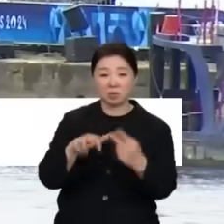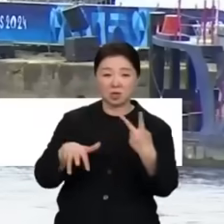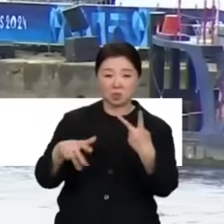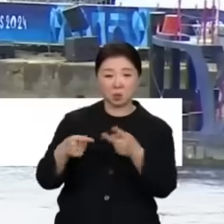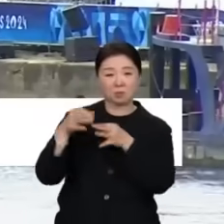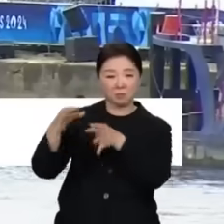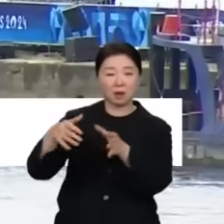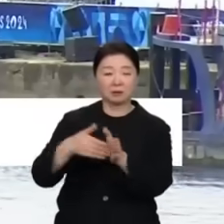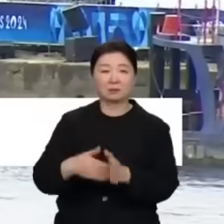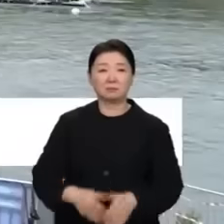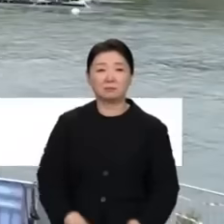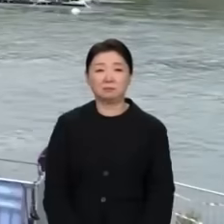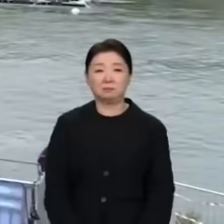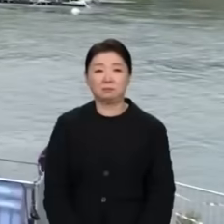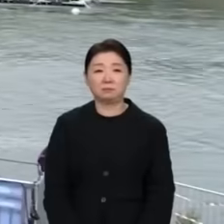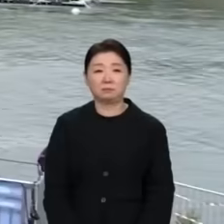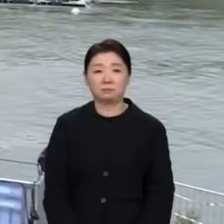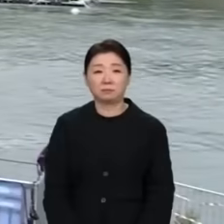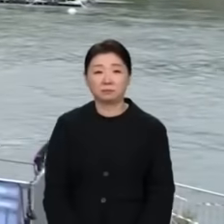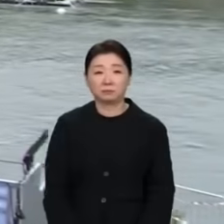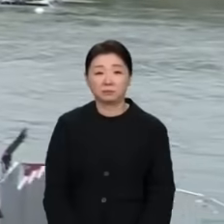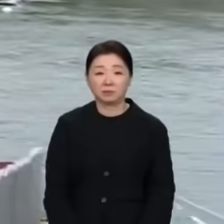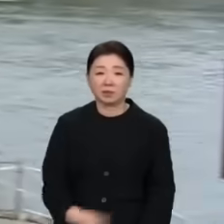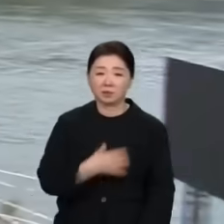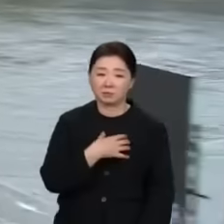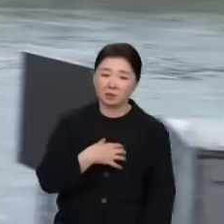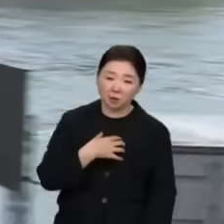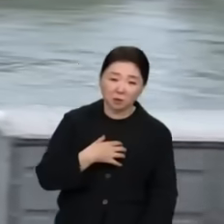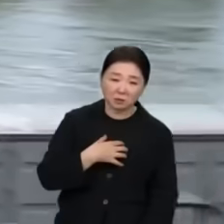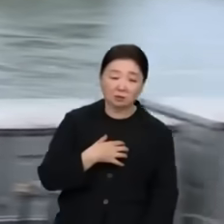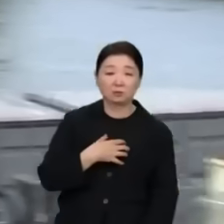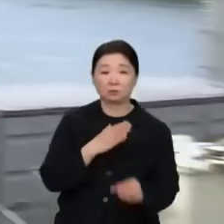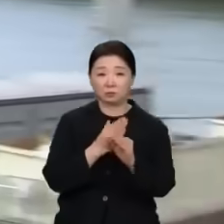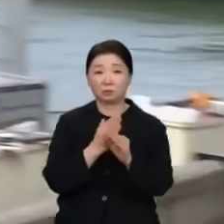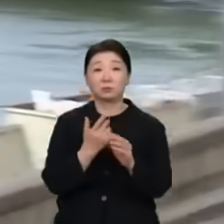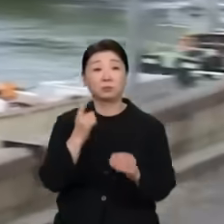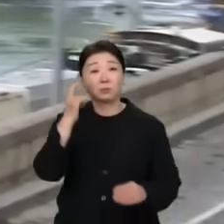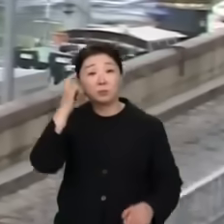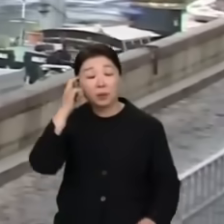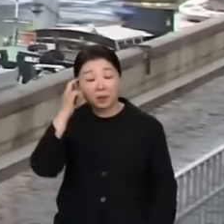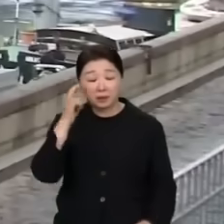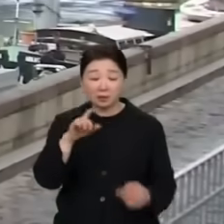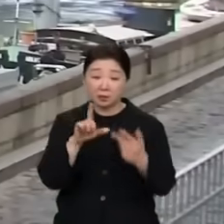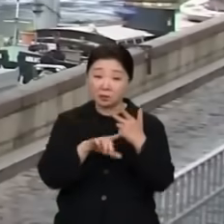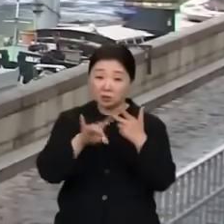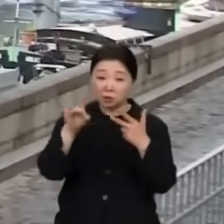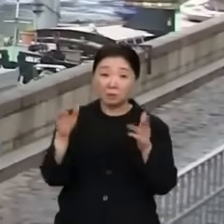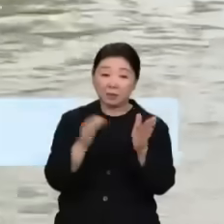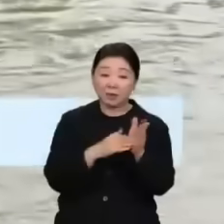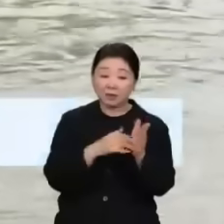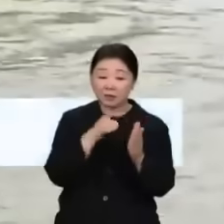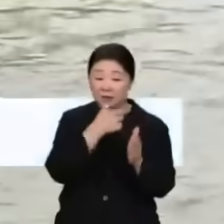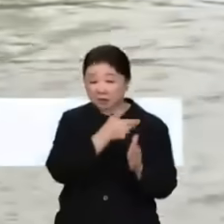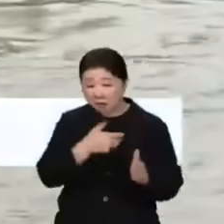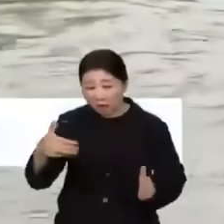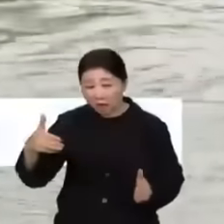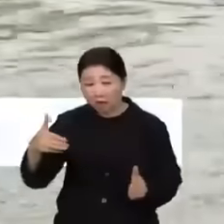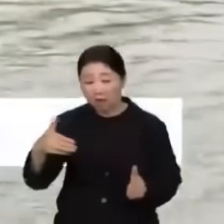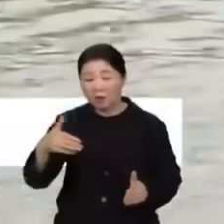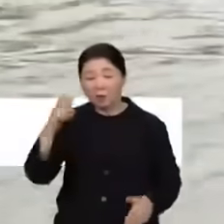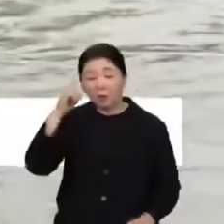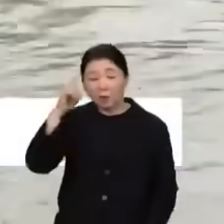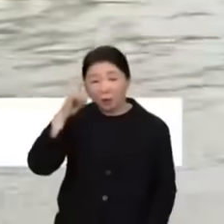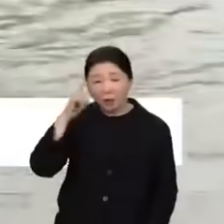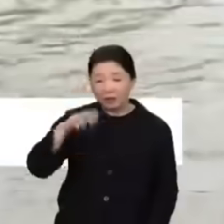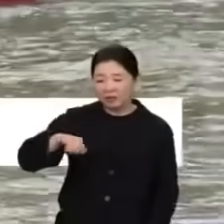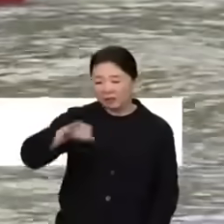넘게 쏟아부었습니다. 그러나 우려의 시선은 계속 이어집니다. 7월 초까지도 강 일부 지역에서 높은 대장균